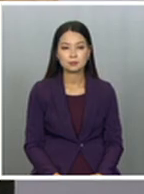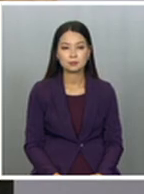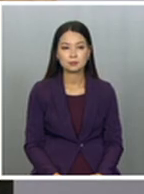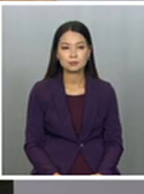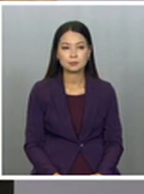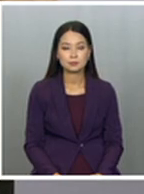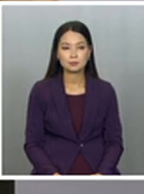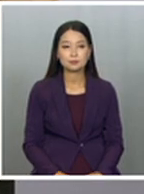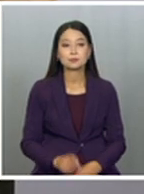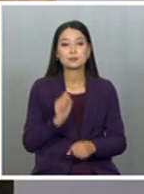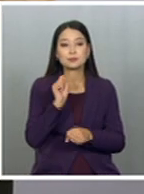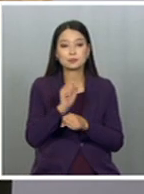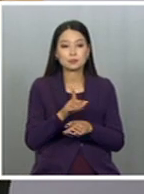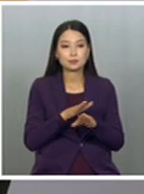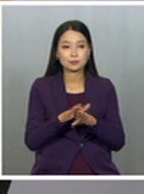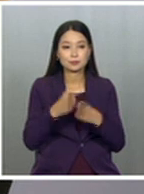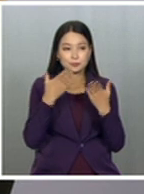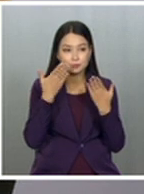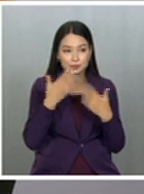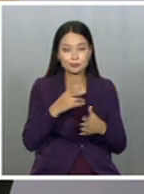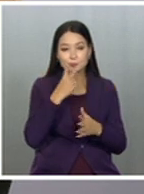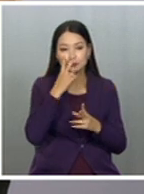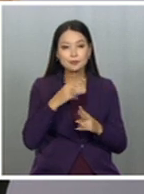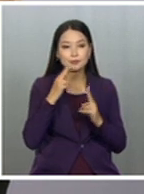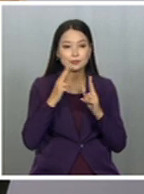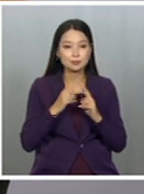Тапсырманы орындап болсаңыздар, жауабын тексерейік.